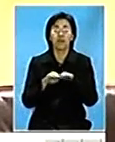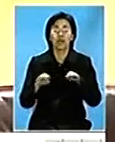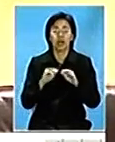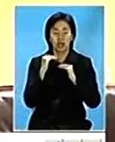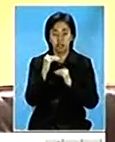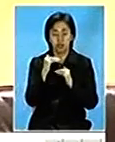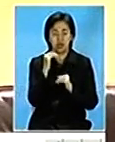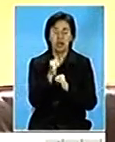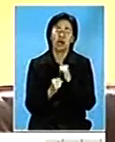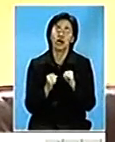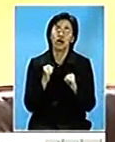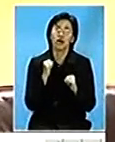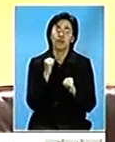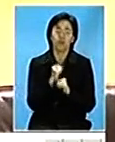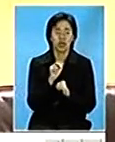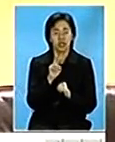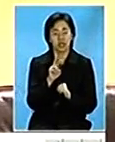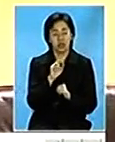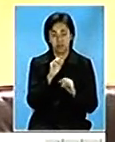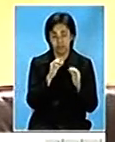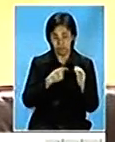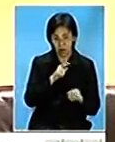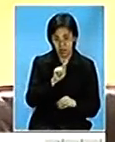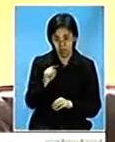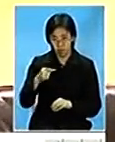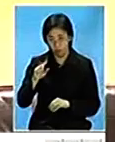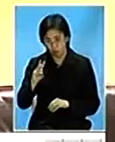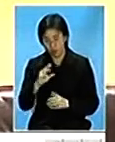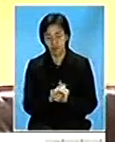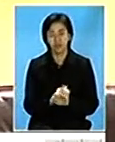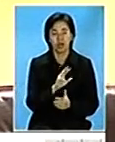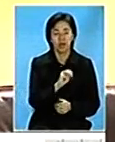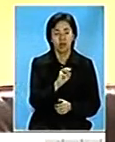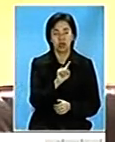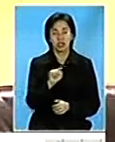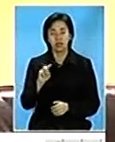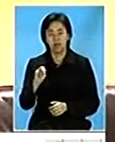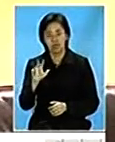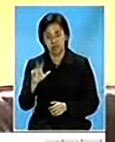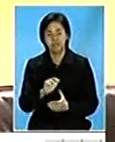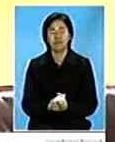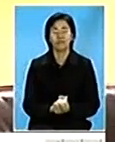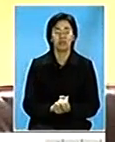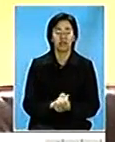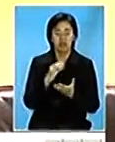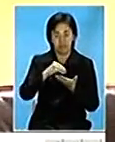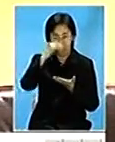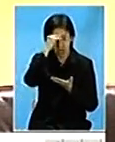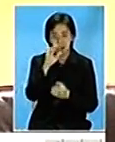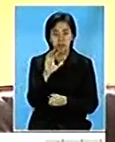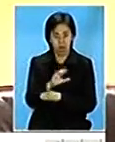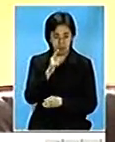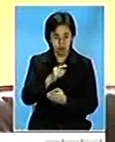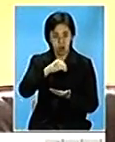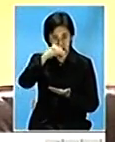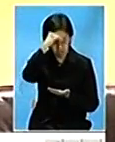ปีการประถมศึกษาปีที่1ถึง6และมัธยมศึกษาตอนต้น1ถึง3เป็นการศึกษาภาคบังคับอยู่แล้ว